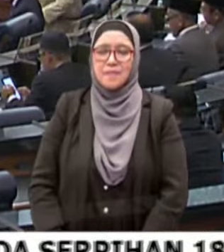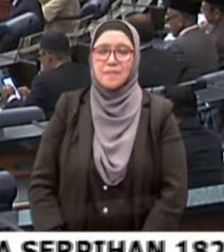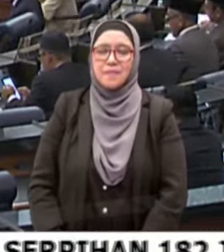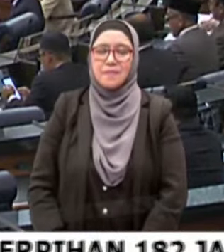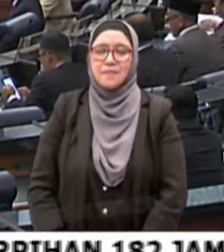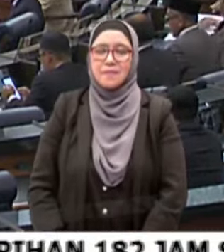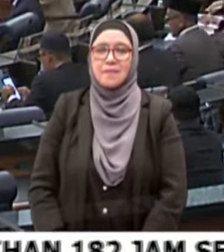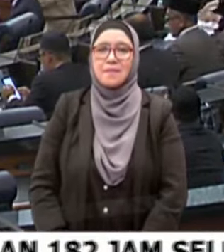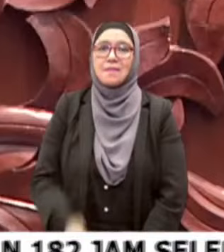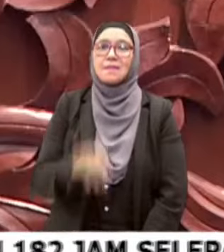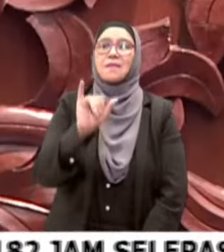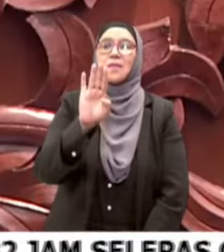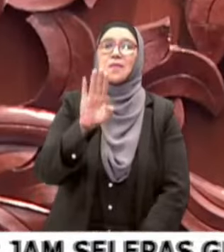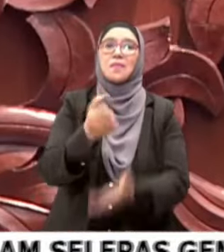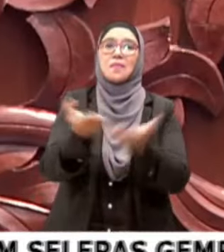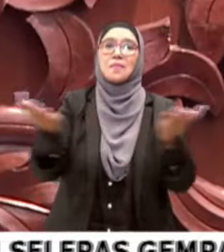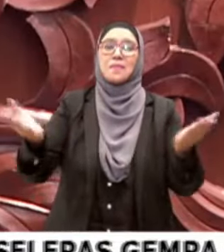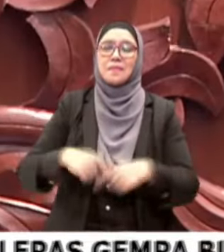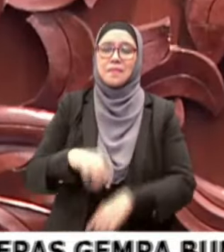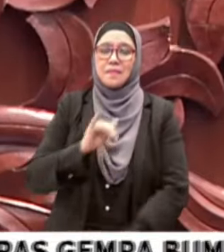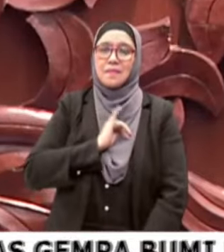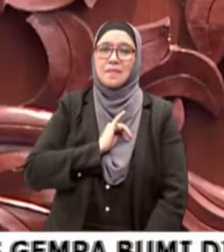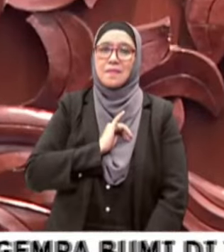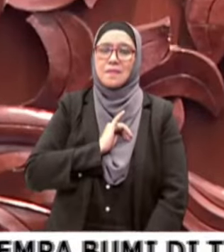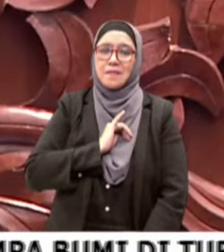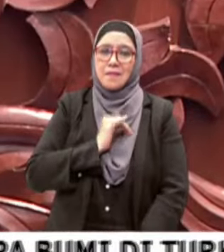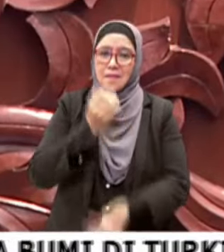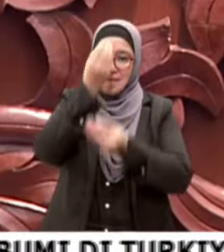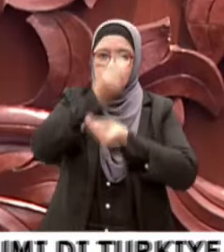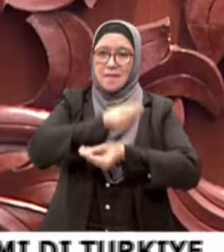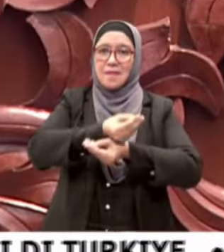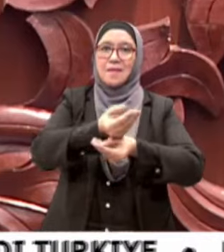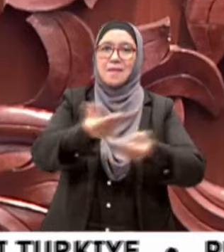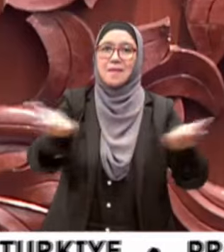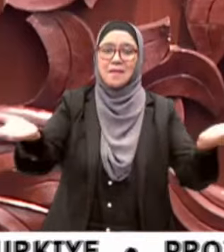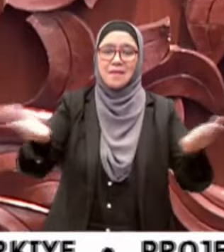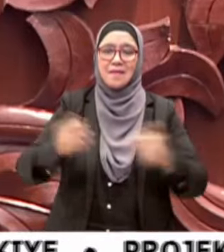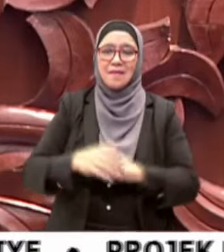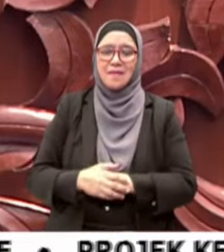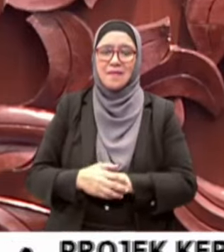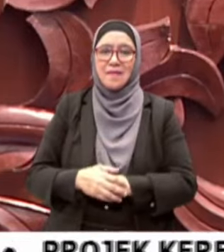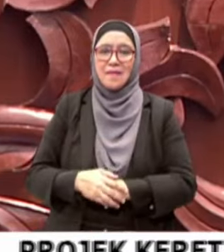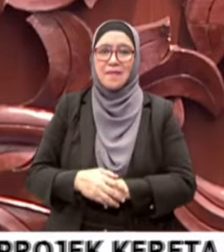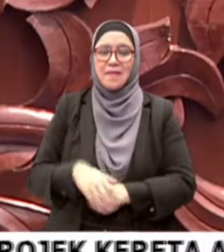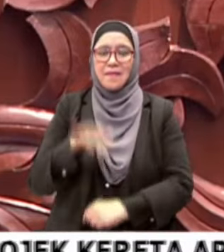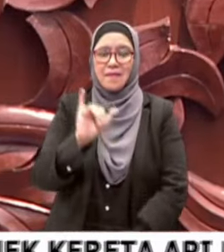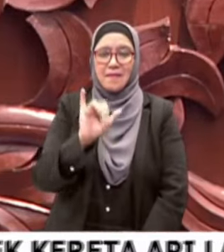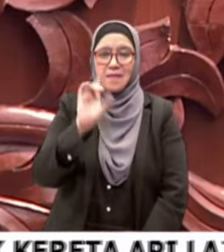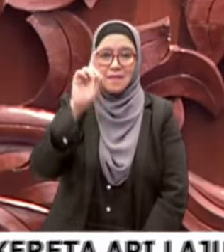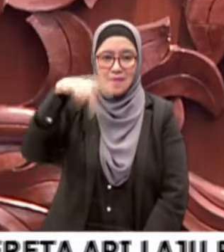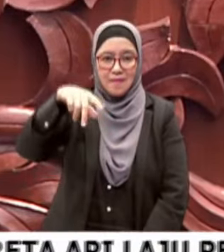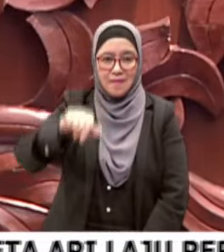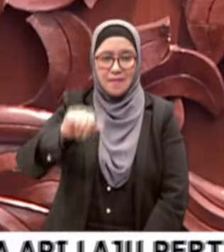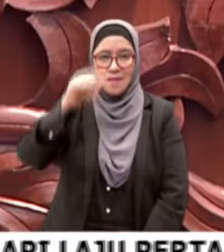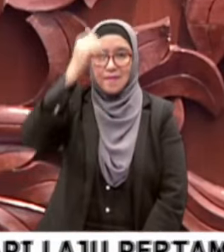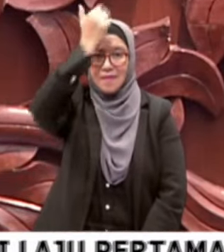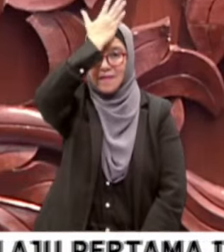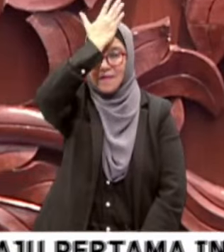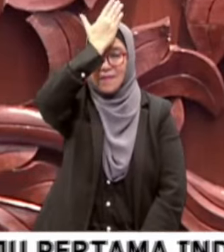Saya suka hendak memberitahu majelis ini yaitu ke bawah dulu yang maha Mulia